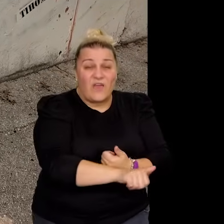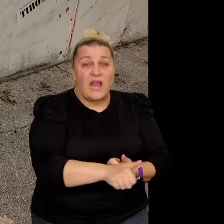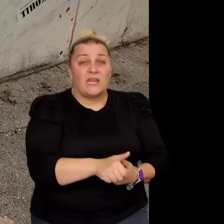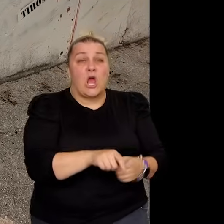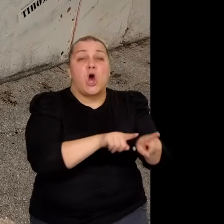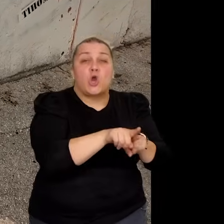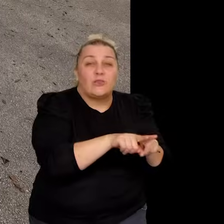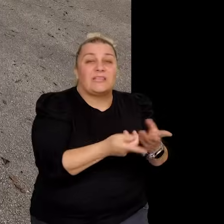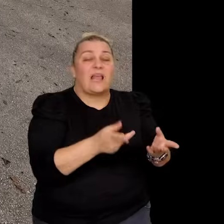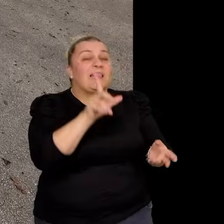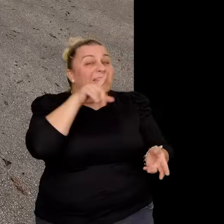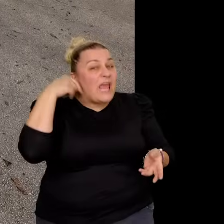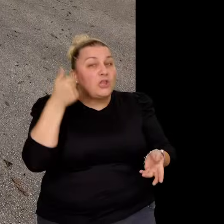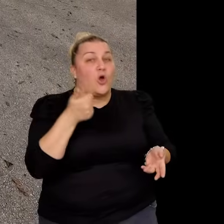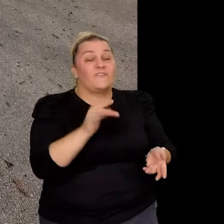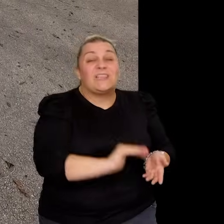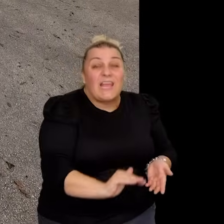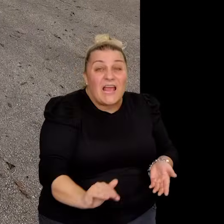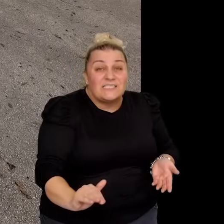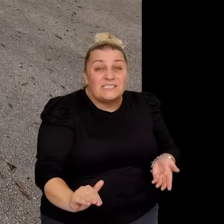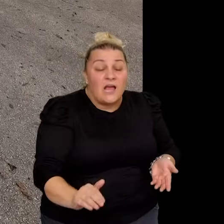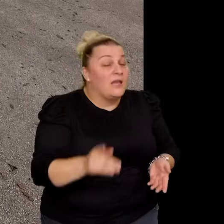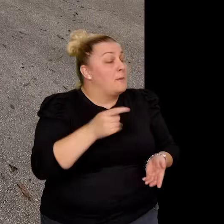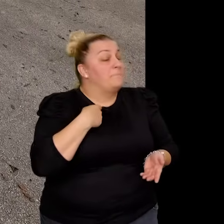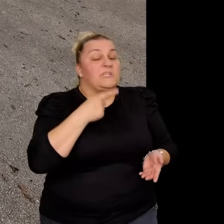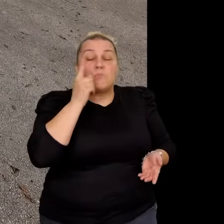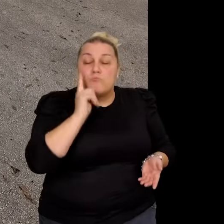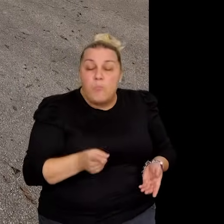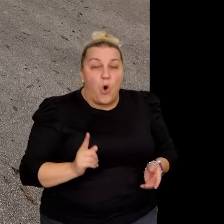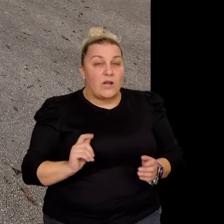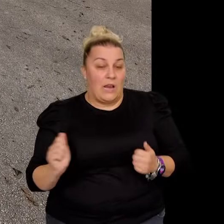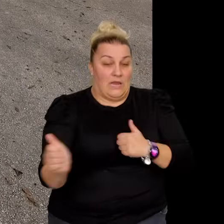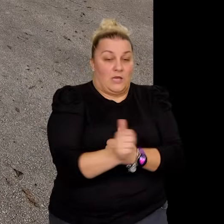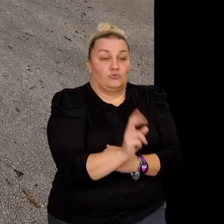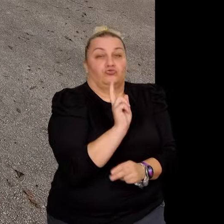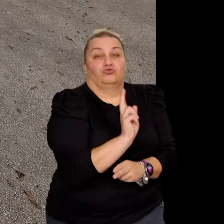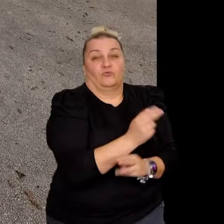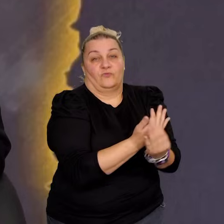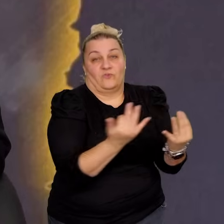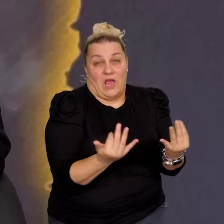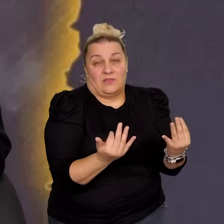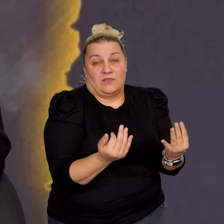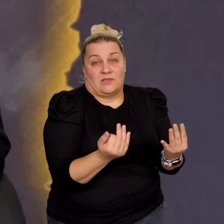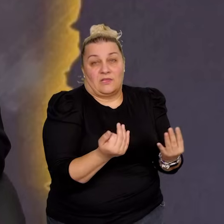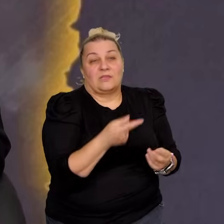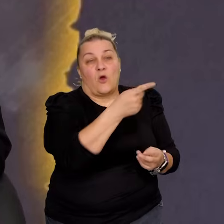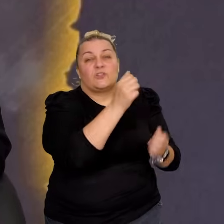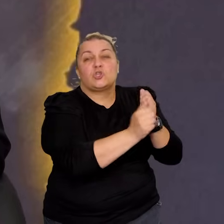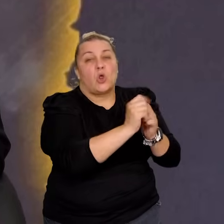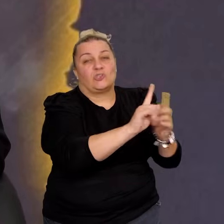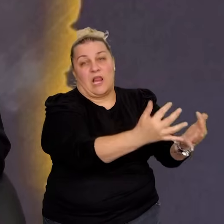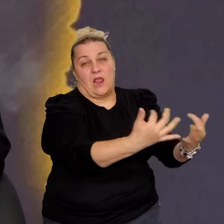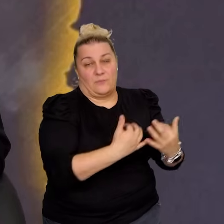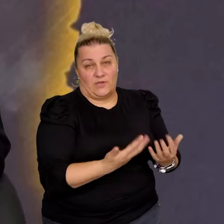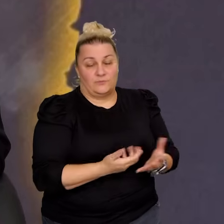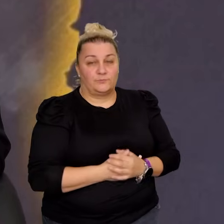i roditelji, i djedovi, i djeca, i se jednostavno morao si stati ispred toga da bi zauzdao te zločince